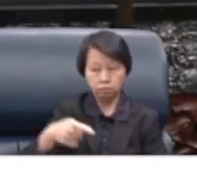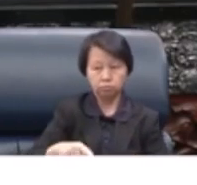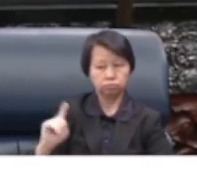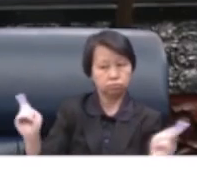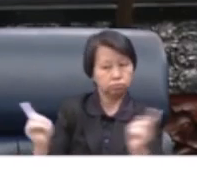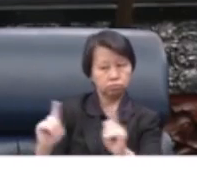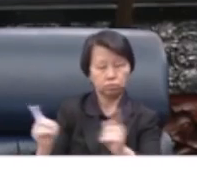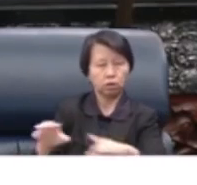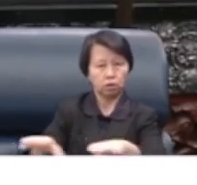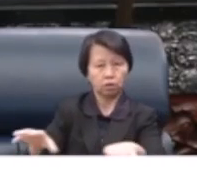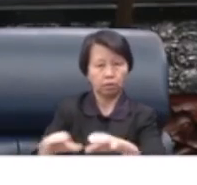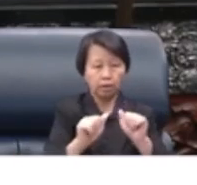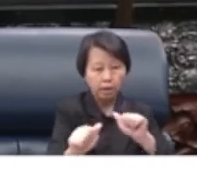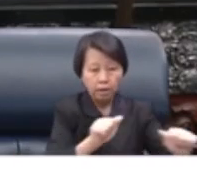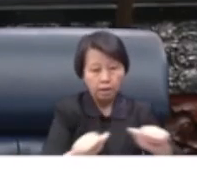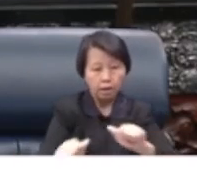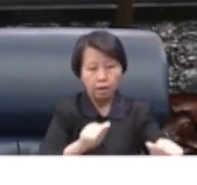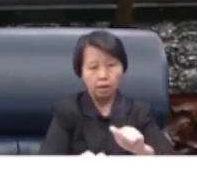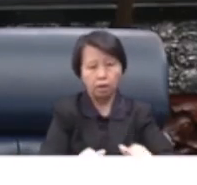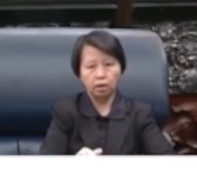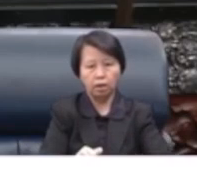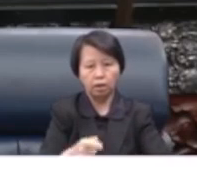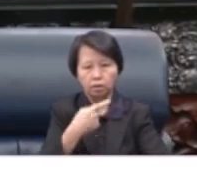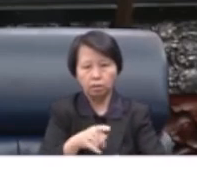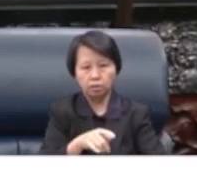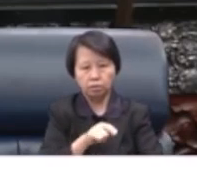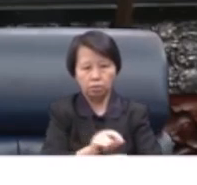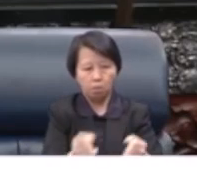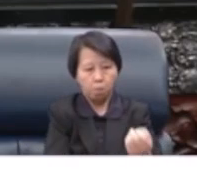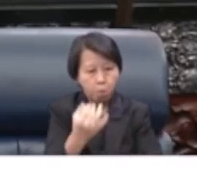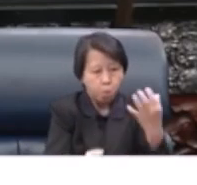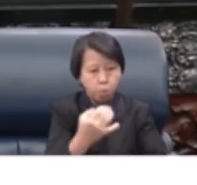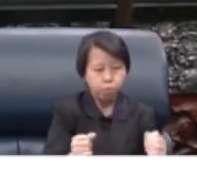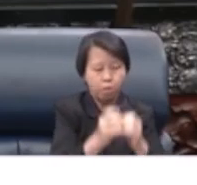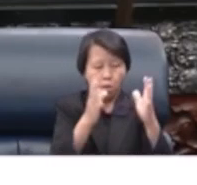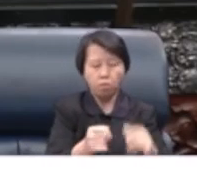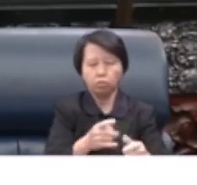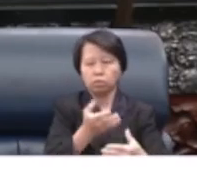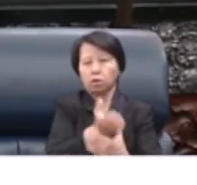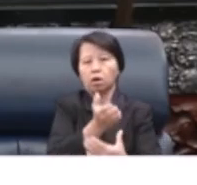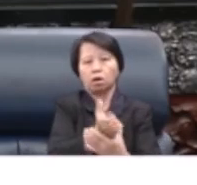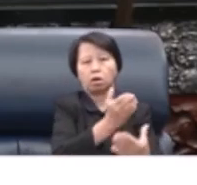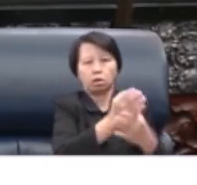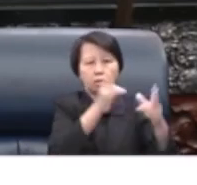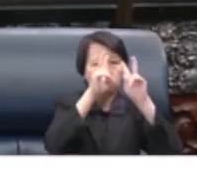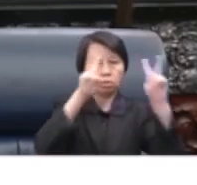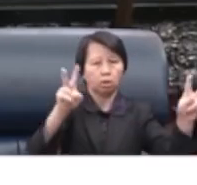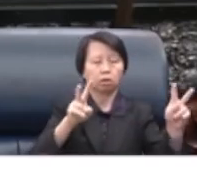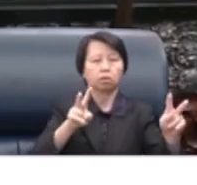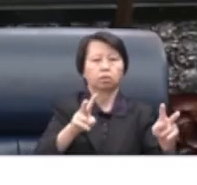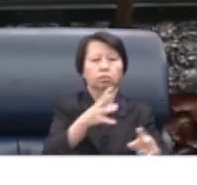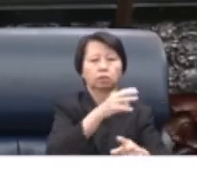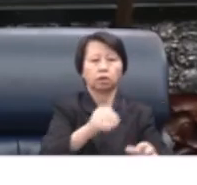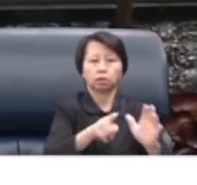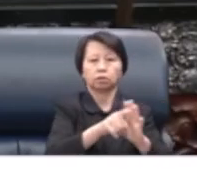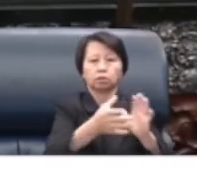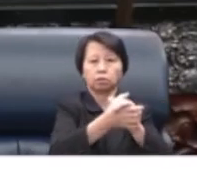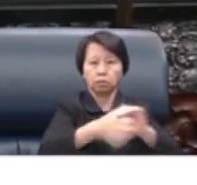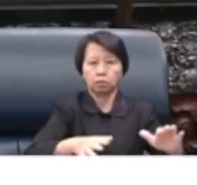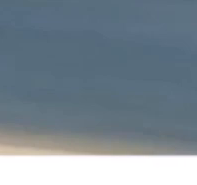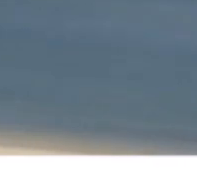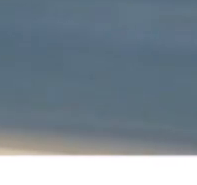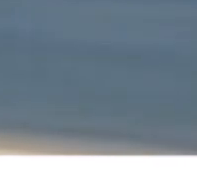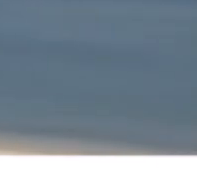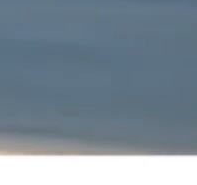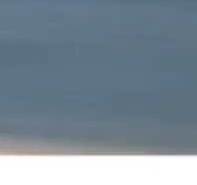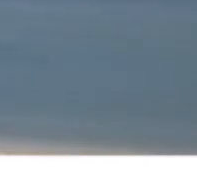tidak melakukan sebarang aktiviti yang bersifat provokasi yang boleh mengganggu ketenteraman dan keselamatan di rantau